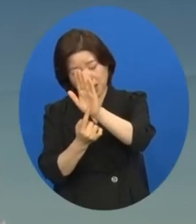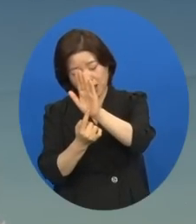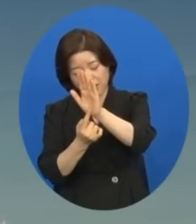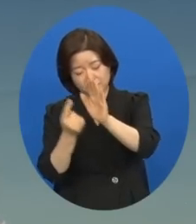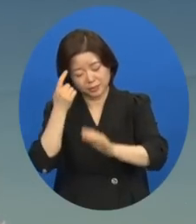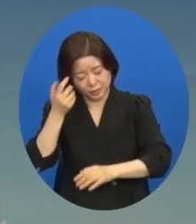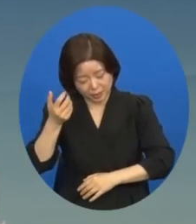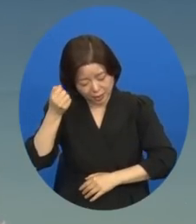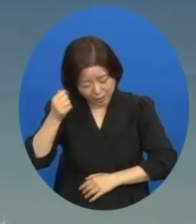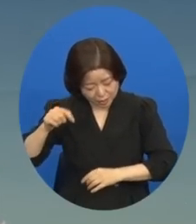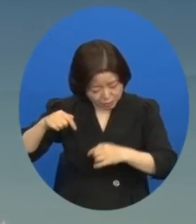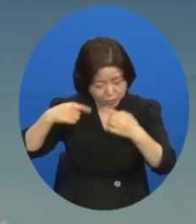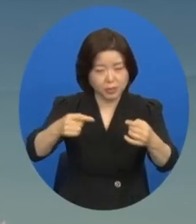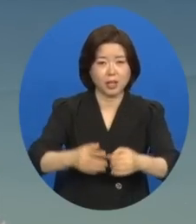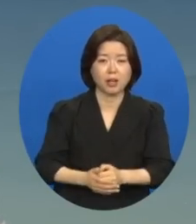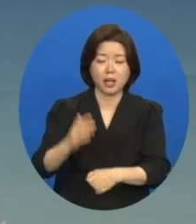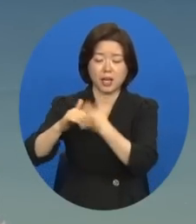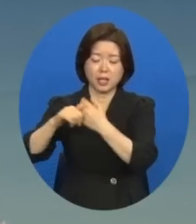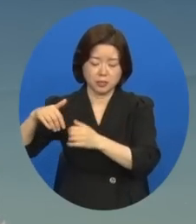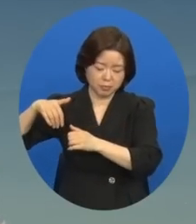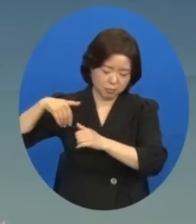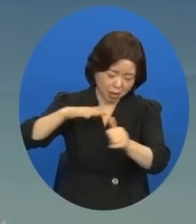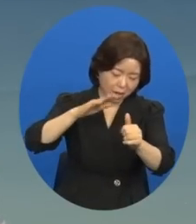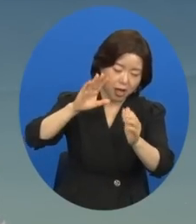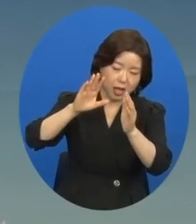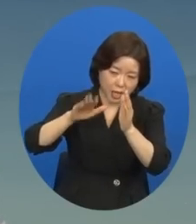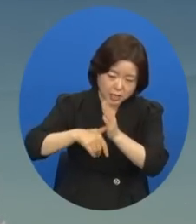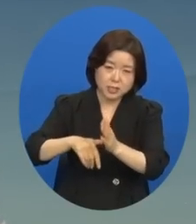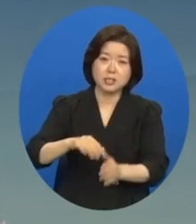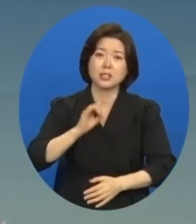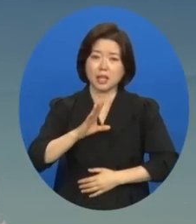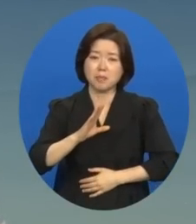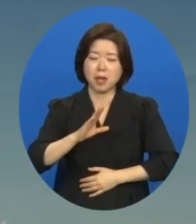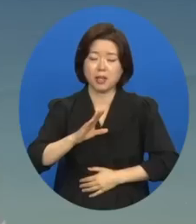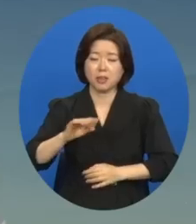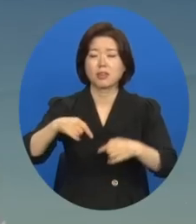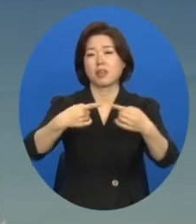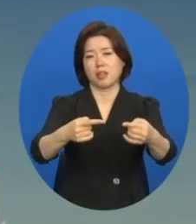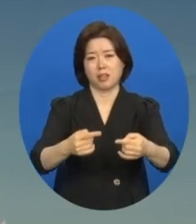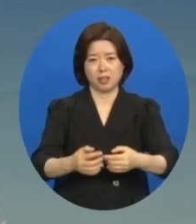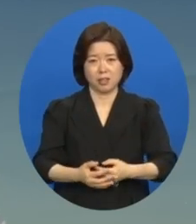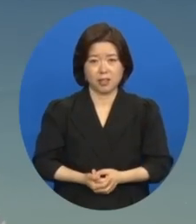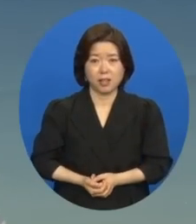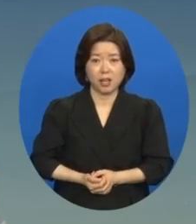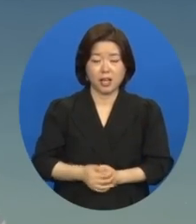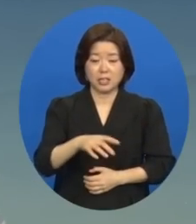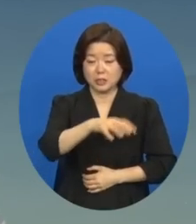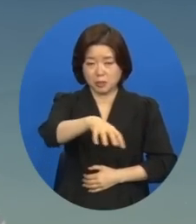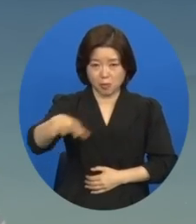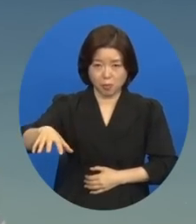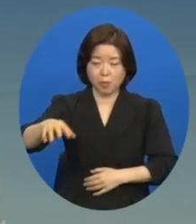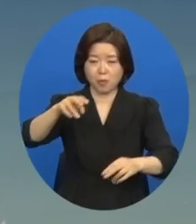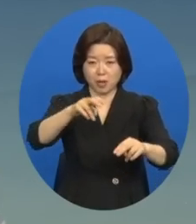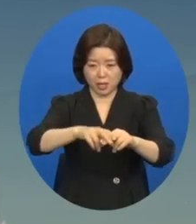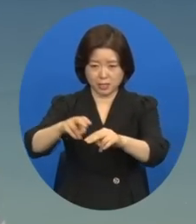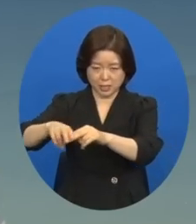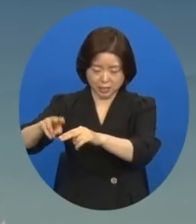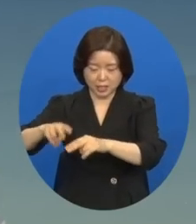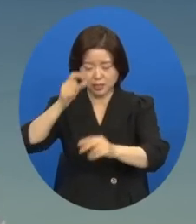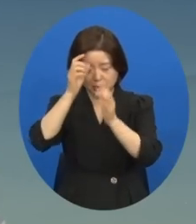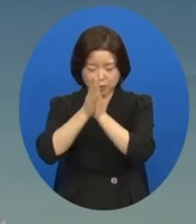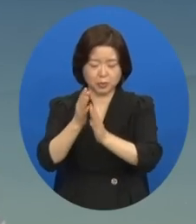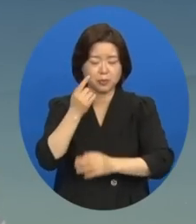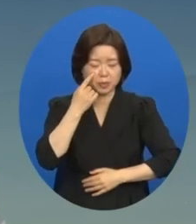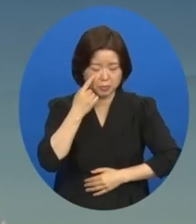합니다. 하나님 나가라 라고 말씀하시는 분들만 앞으로 나오세요. 그래서 앞자리에서 함께 기도하시면